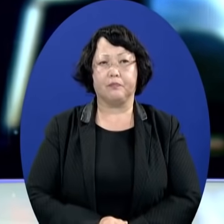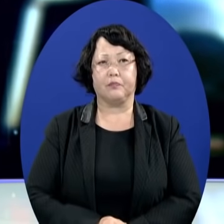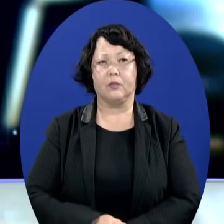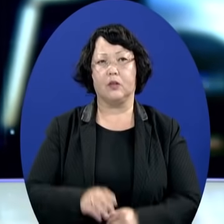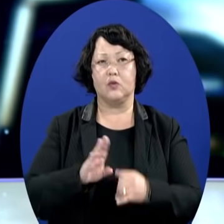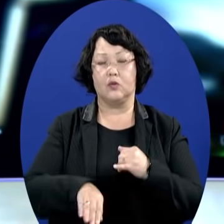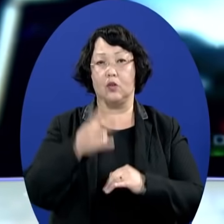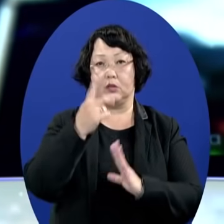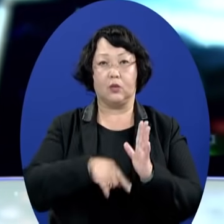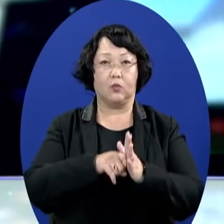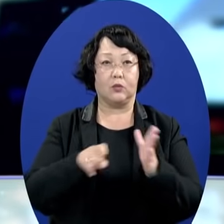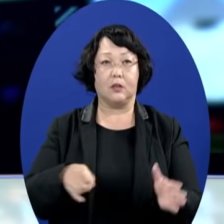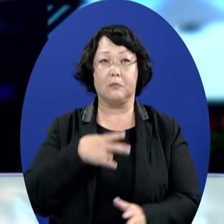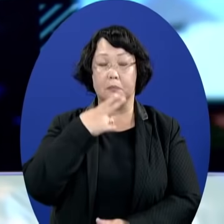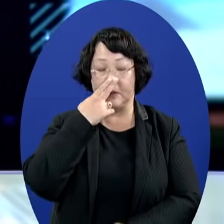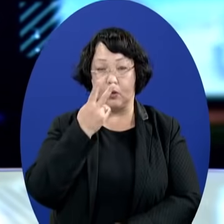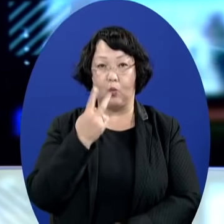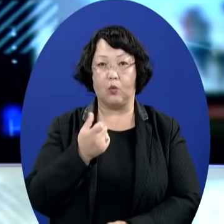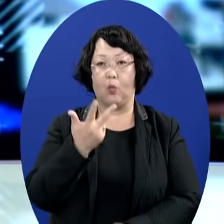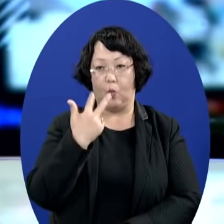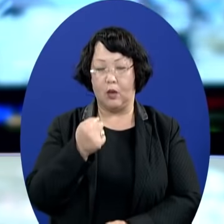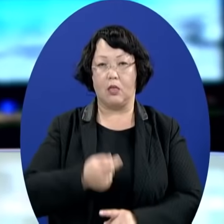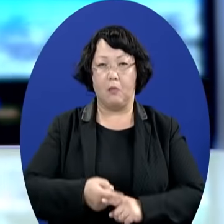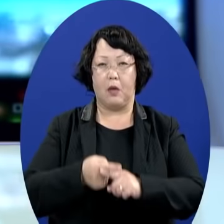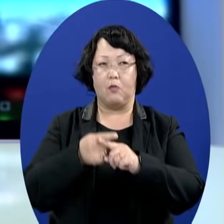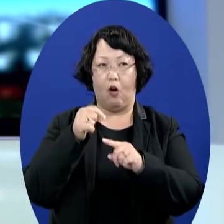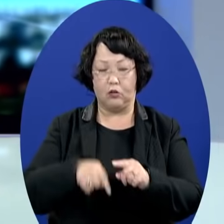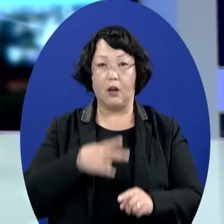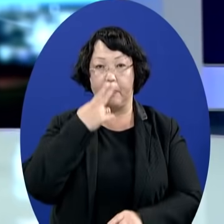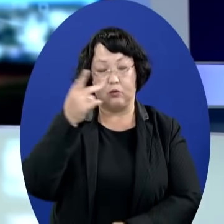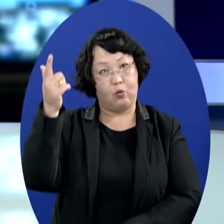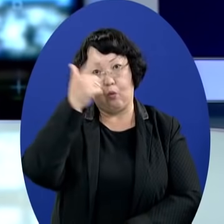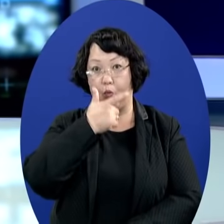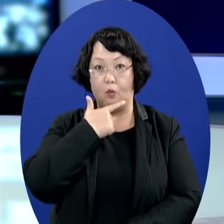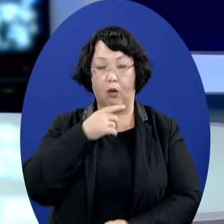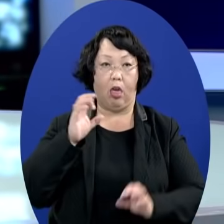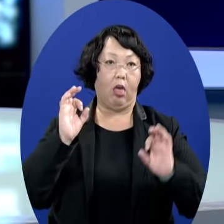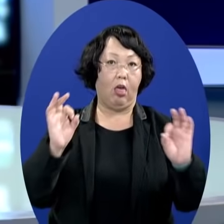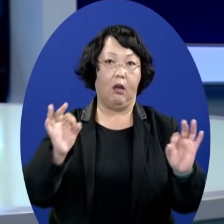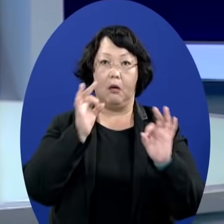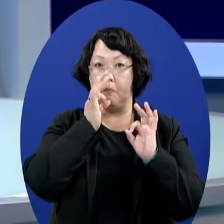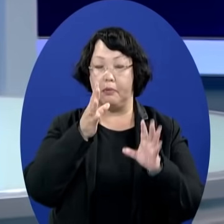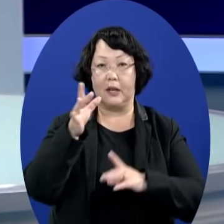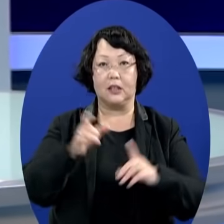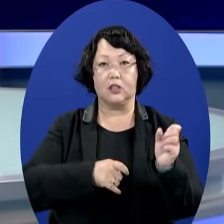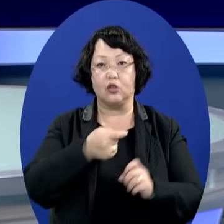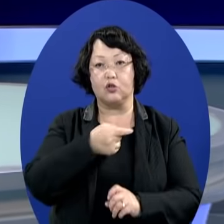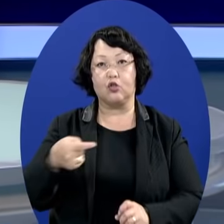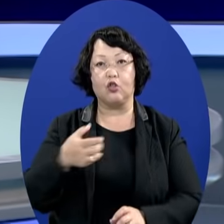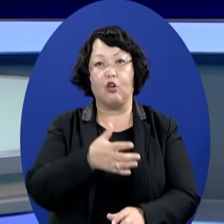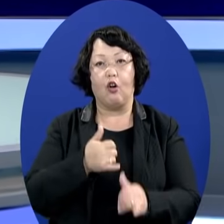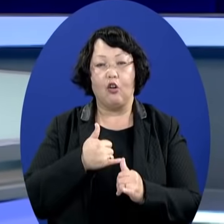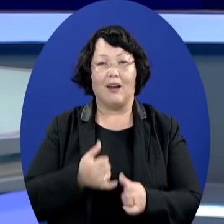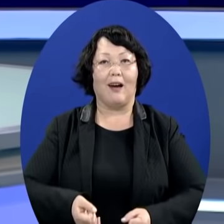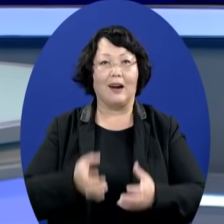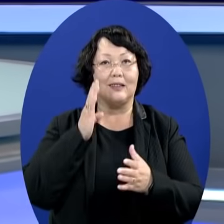Сүүлийн 2 сарын хугацаанд шатхууны үнэ 3 удаа нэмэгдсэн, харин өнөөдөр шатхуун хомсдох дээрээ тулсан. Энэ бүхэн эдийн засагт ямар сөрөг үр дагавар авчирсан хийгээд цаашид юу болох